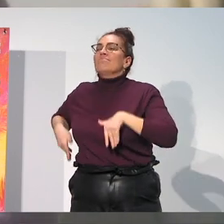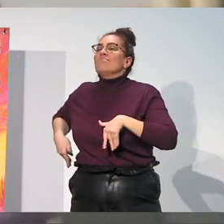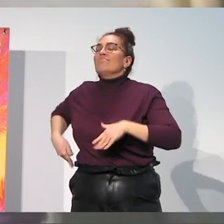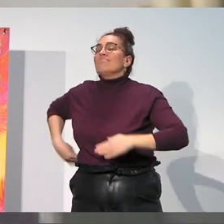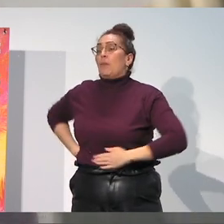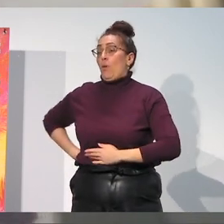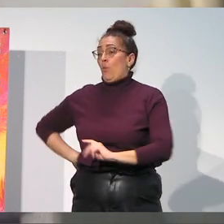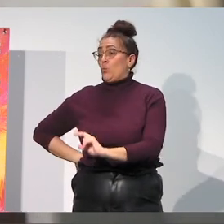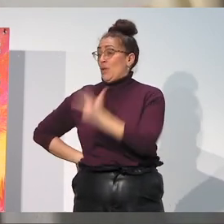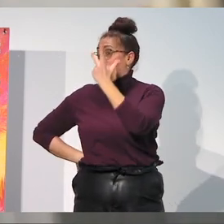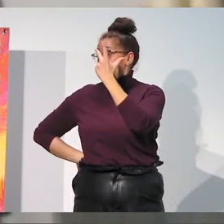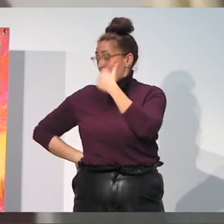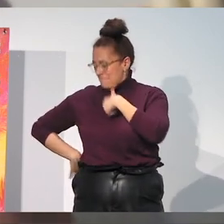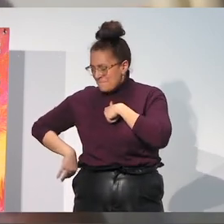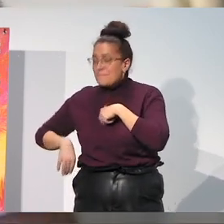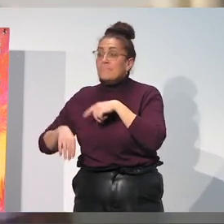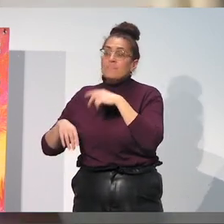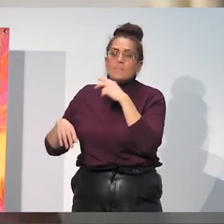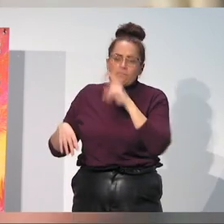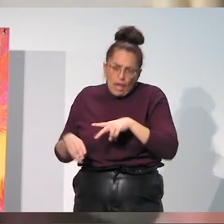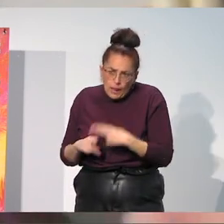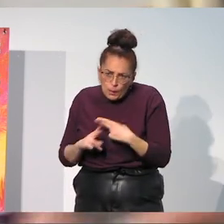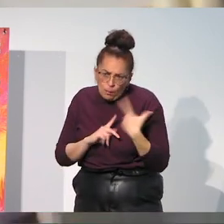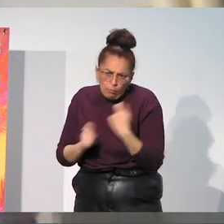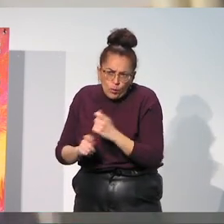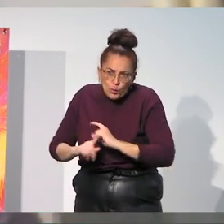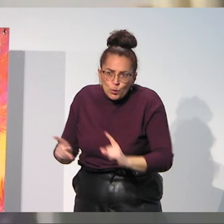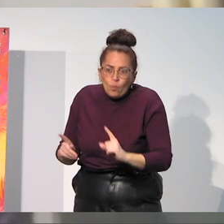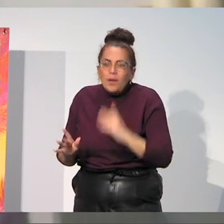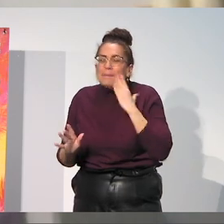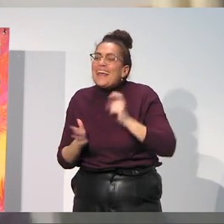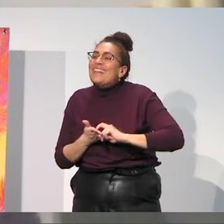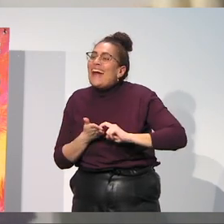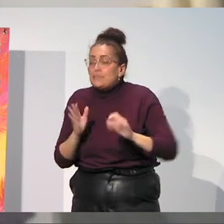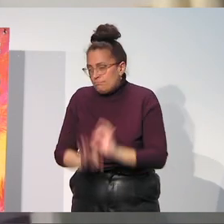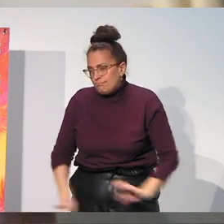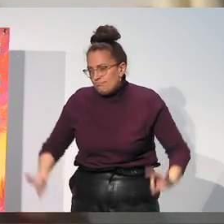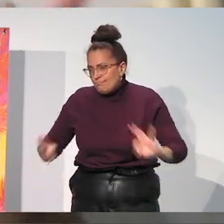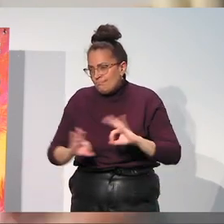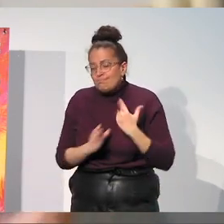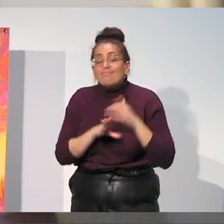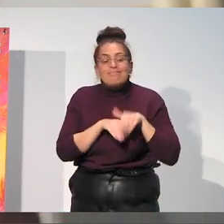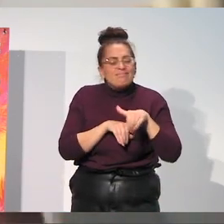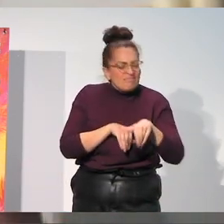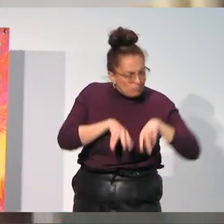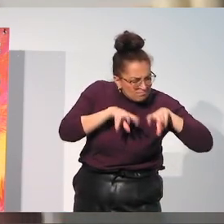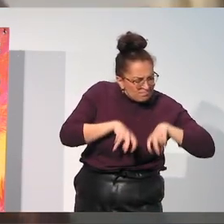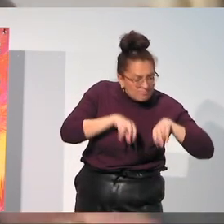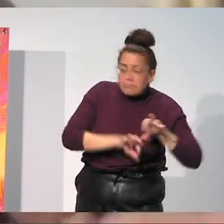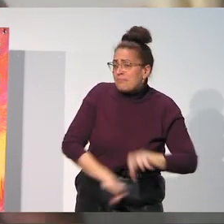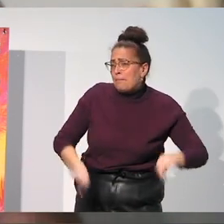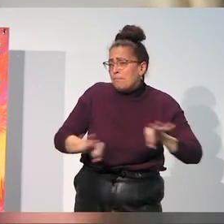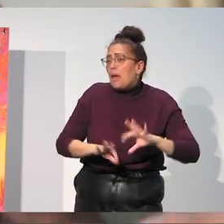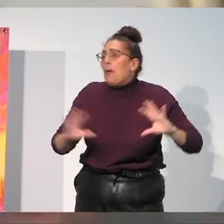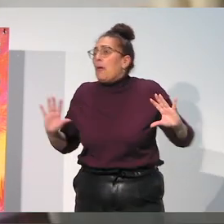nom. Et s'il lui a donné un nom, ce n'est pas resté dans les archives et dans les archives de l'histoire. Toutefois, je me suis